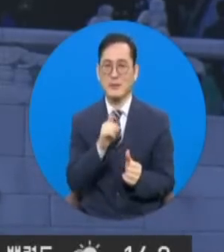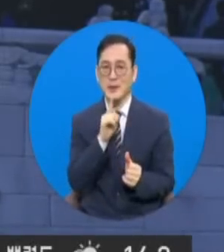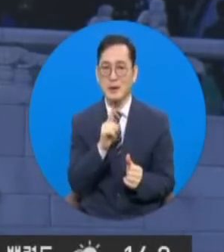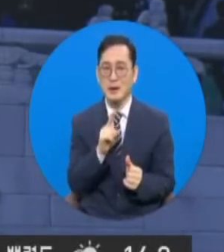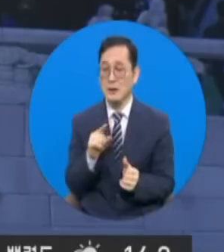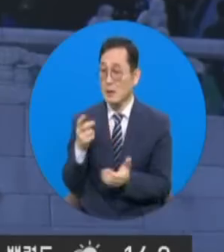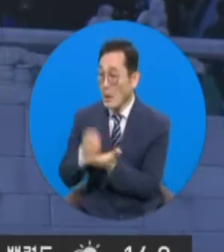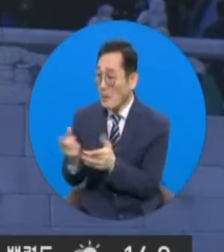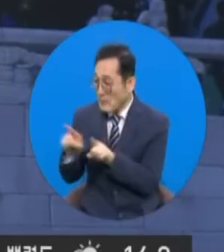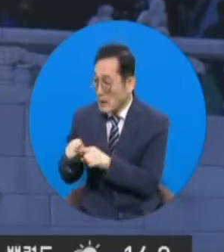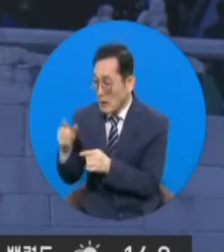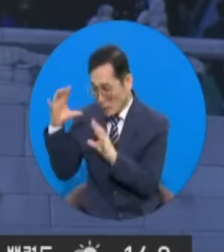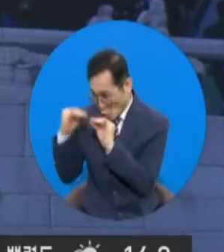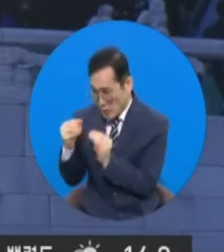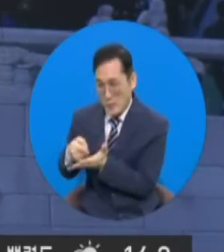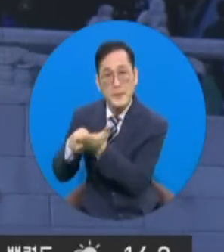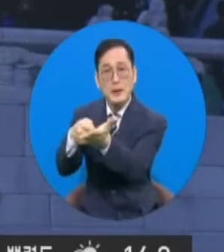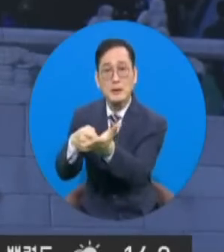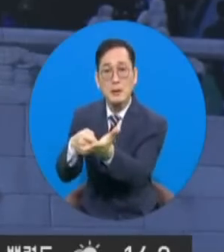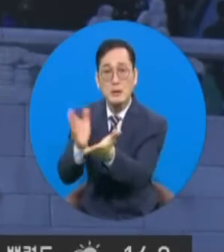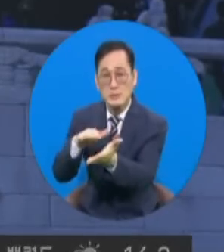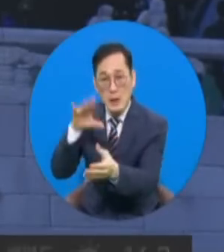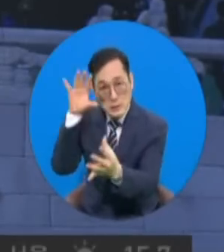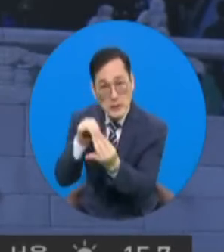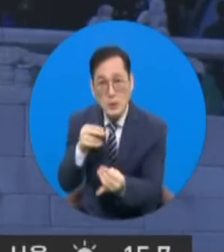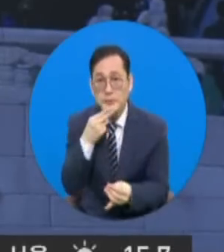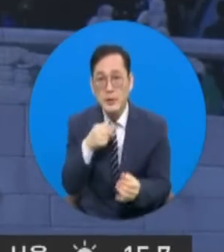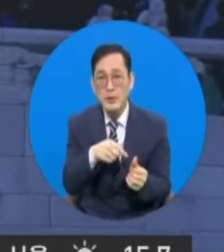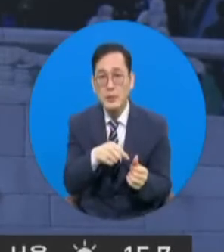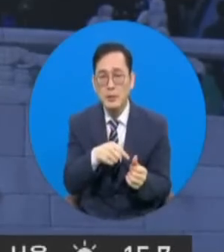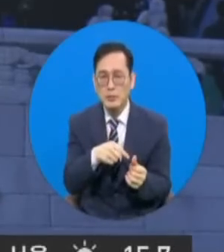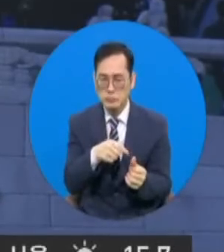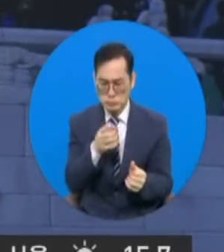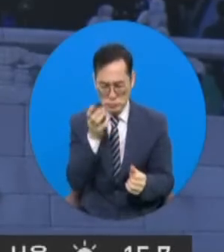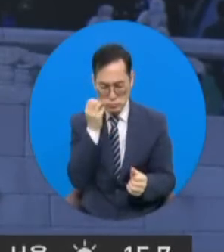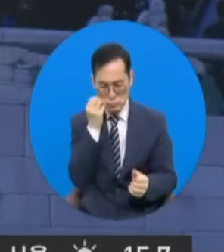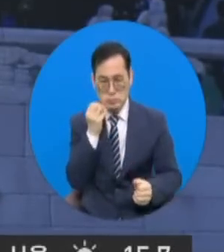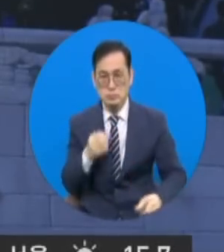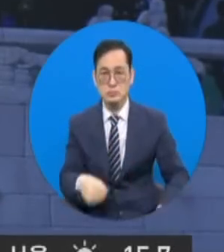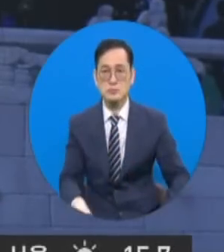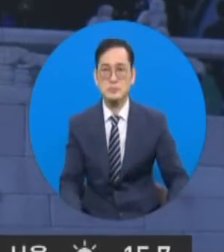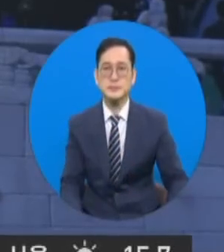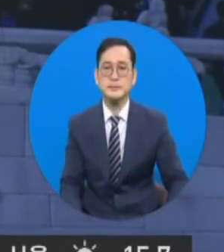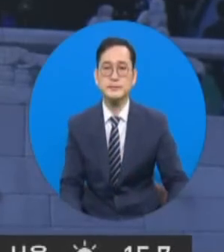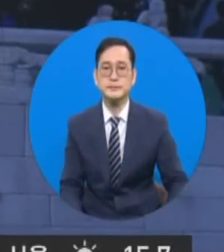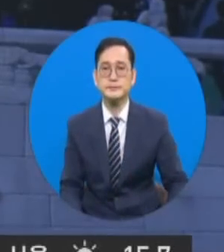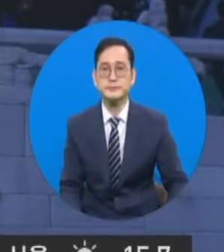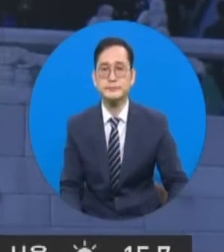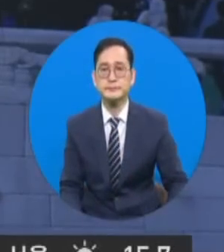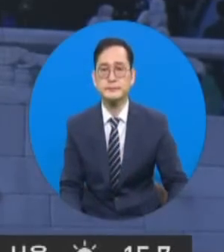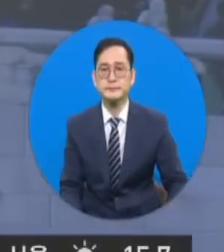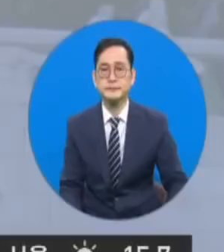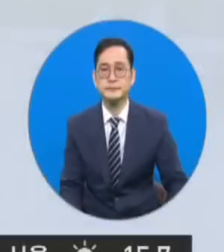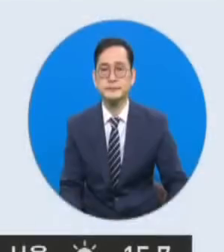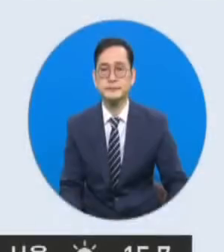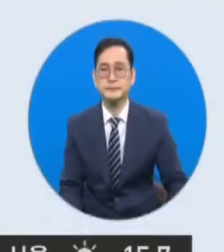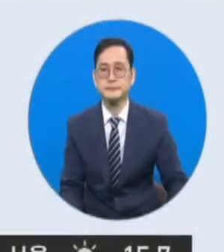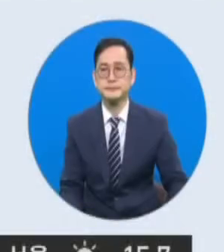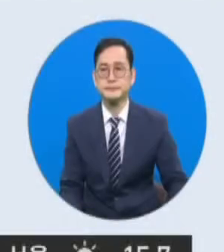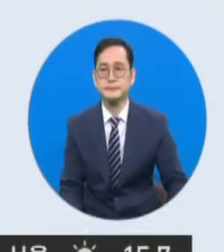발휘하면서 왜 찬성을 안 하냐라는 지적도 있었는데 해명 사실관계가 좀 틀리다라는 지역도 나왔습니다